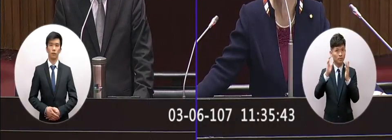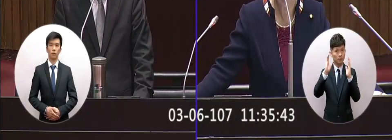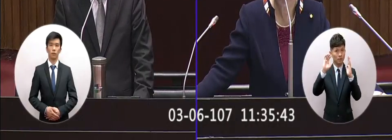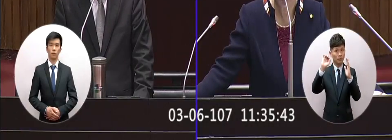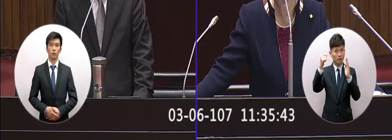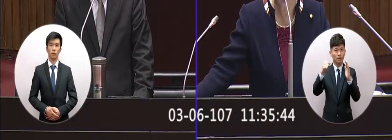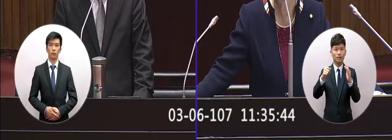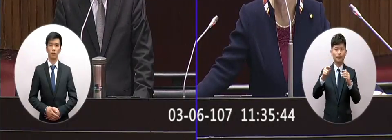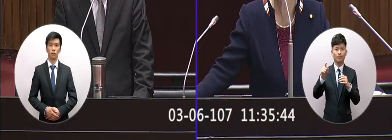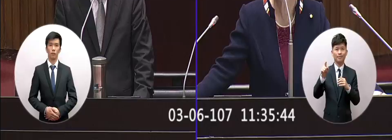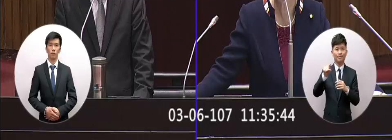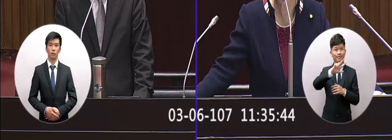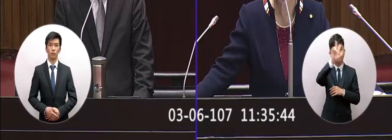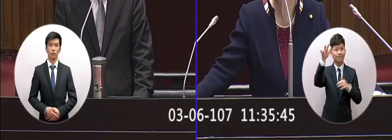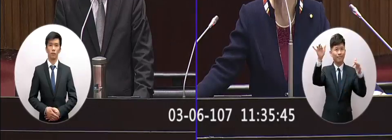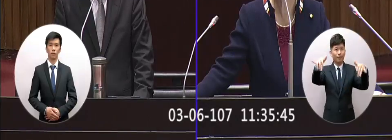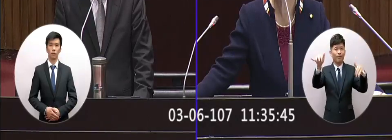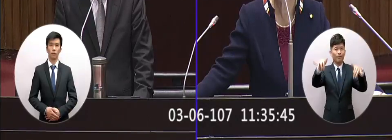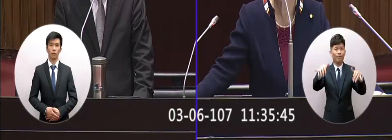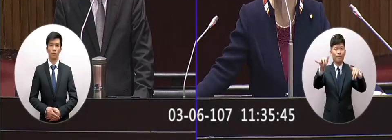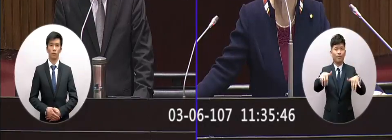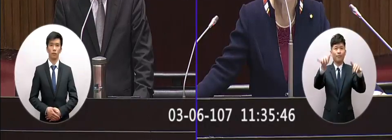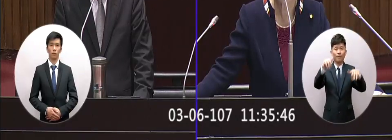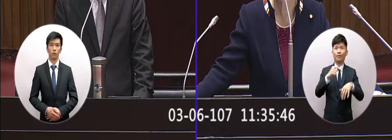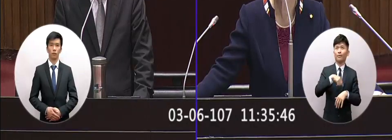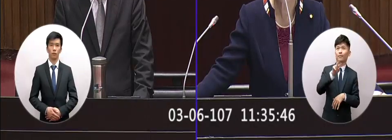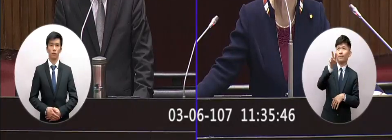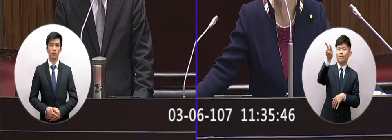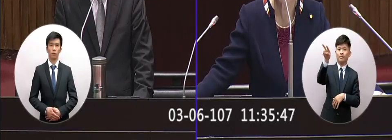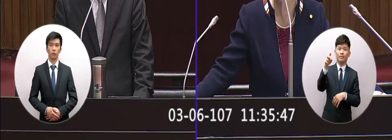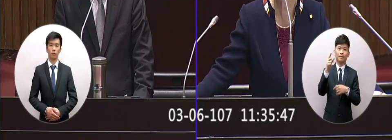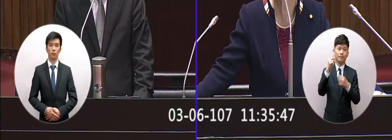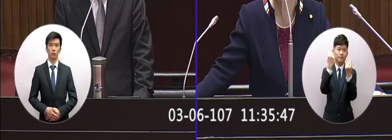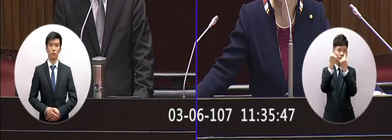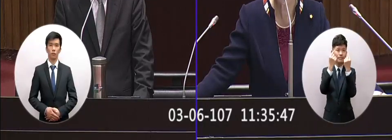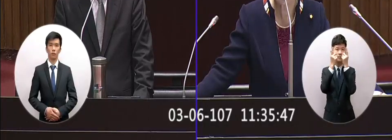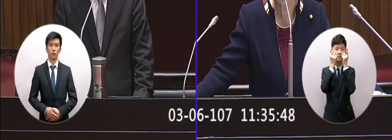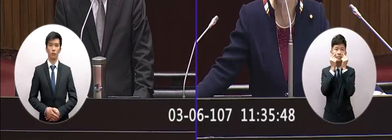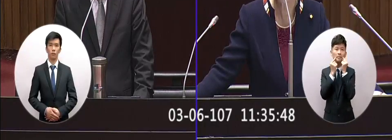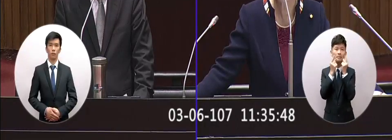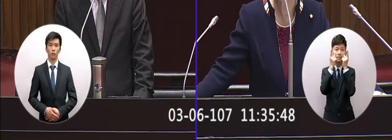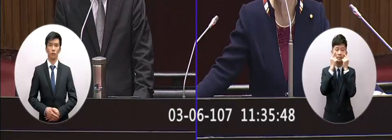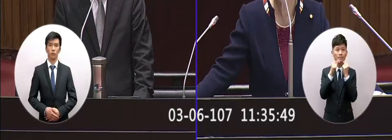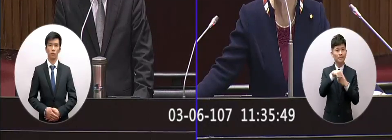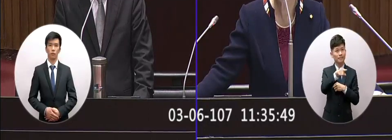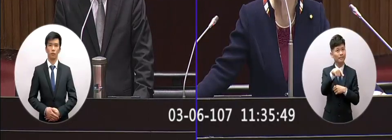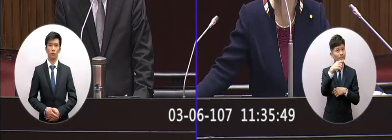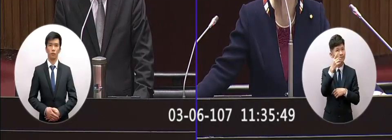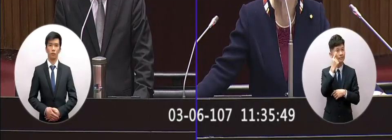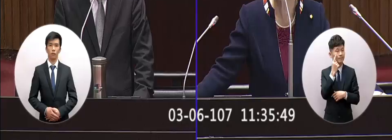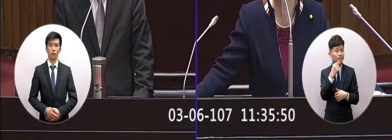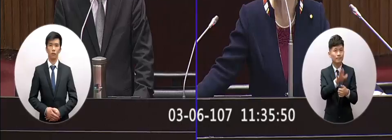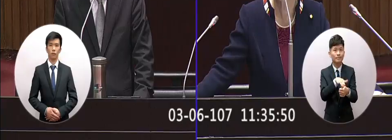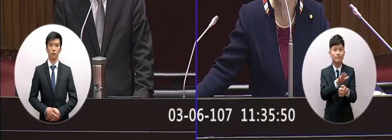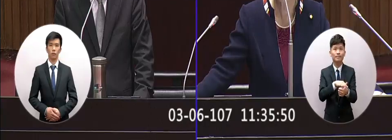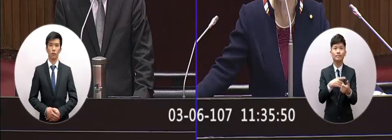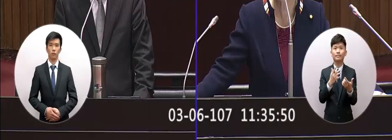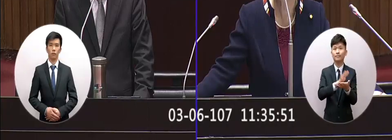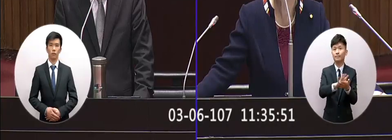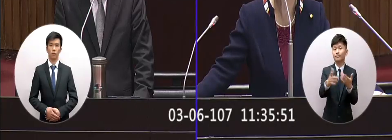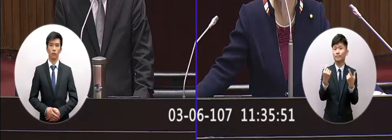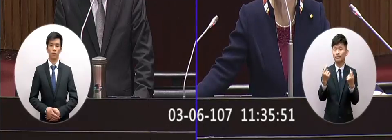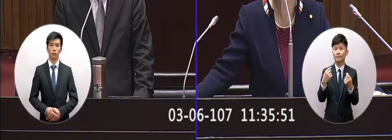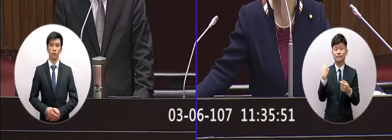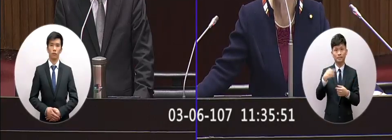天下着大雨，当然有人说这是用眼泪来洗净这些的悲情，但是从另外一个角度也可以